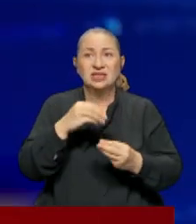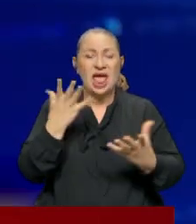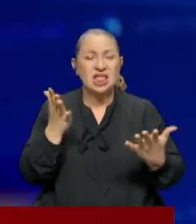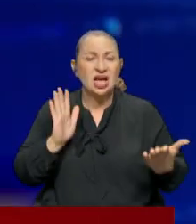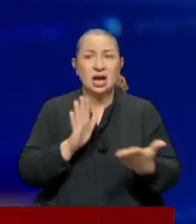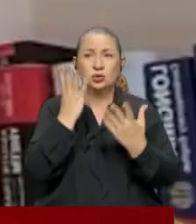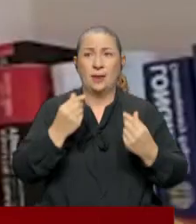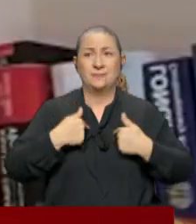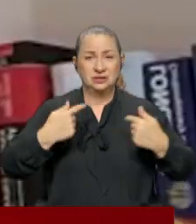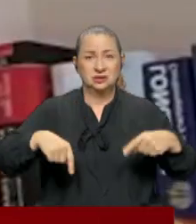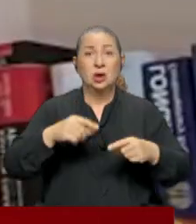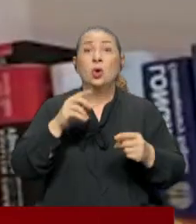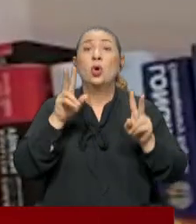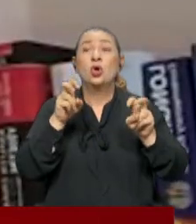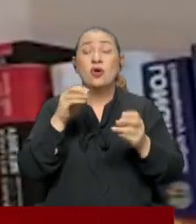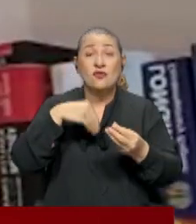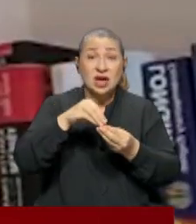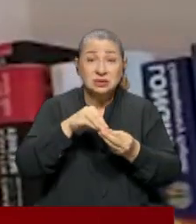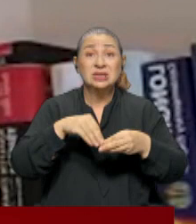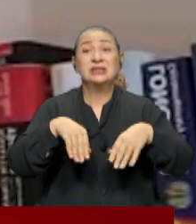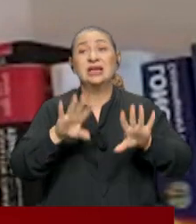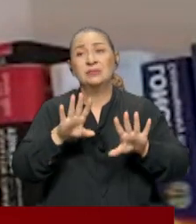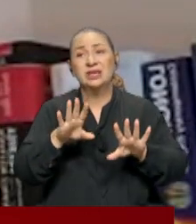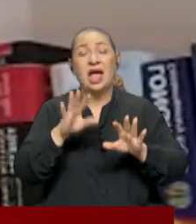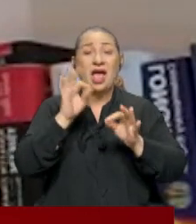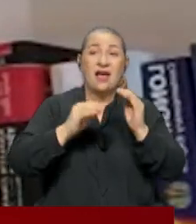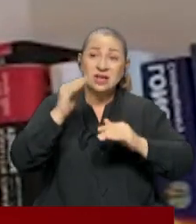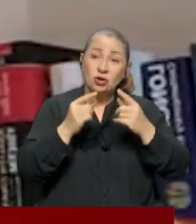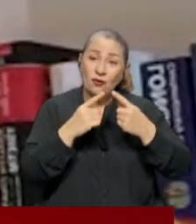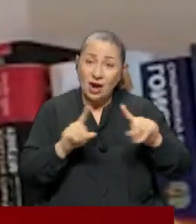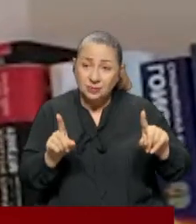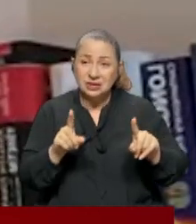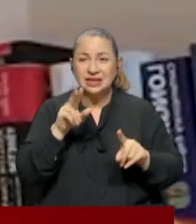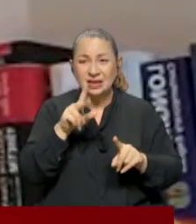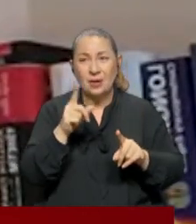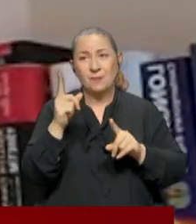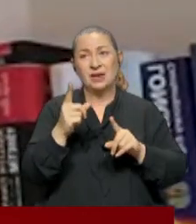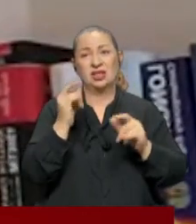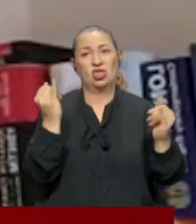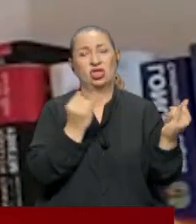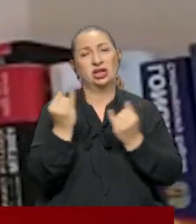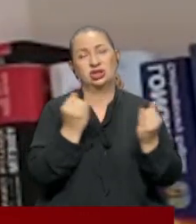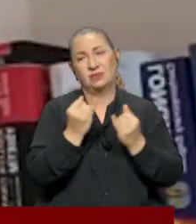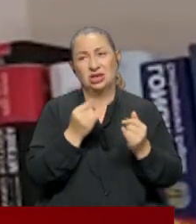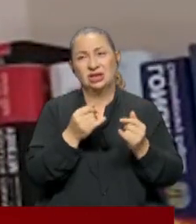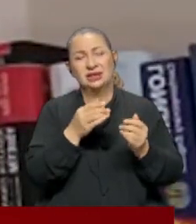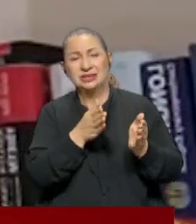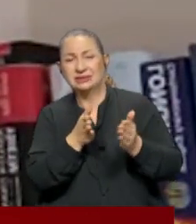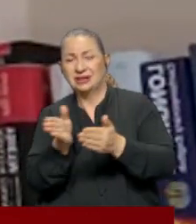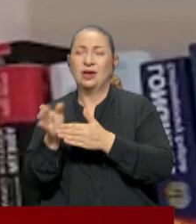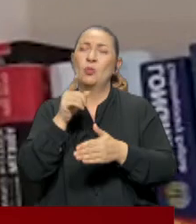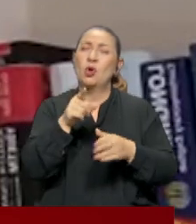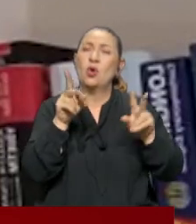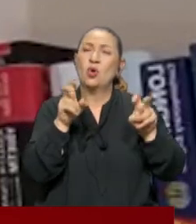karşı olan bir konuyu faiz midir değil midir enflasyon farkı mıdır şeklinde bir tartışmaya çekmek sizi